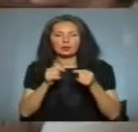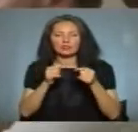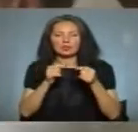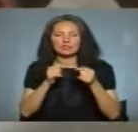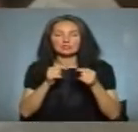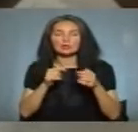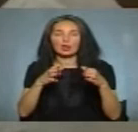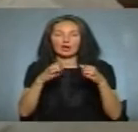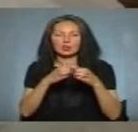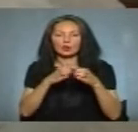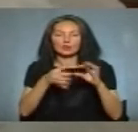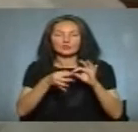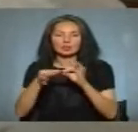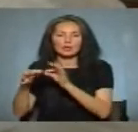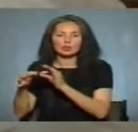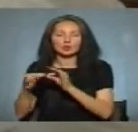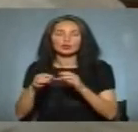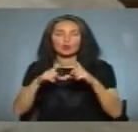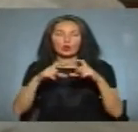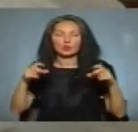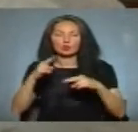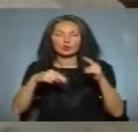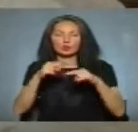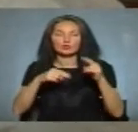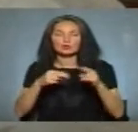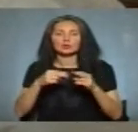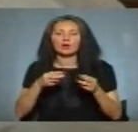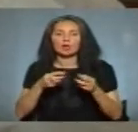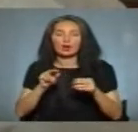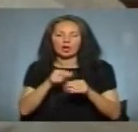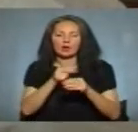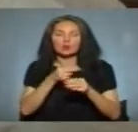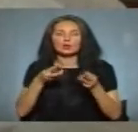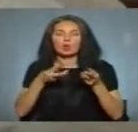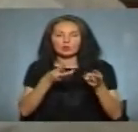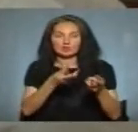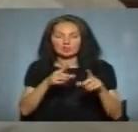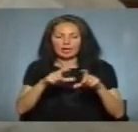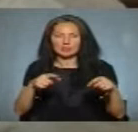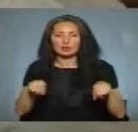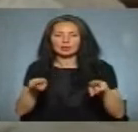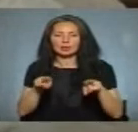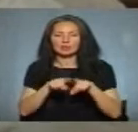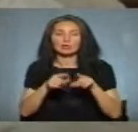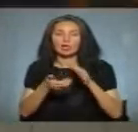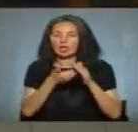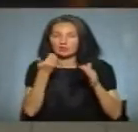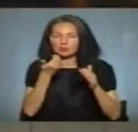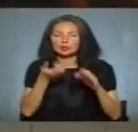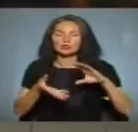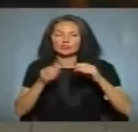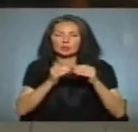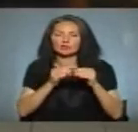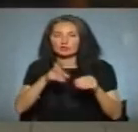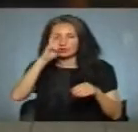невідповідність категорії складності об'єкту будівництва реконструкції котельні, а також відсутність висновків державної екологічної експертизи.